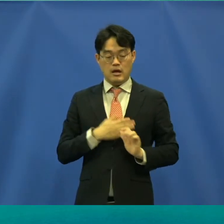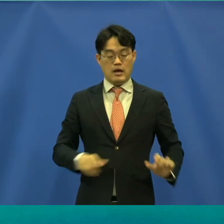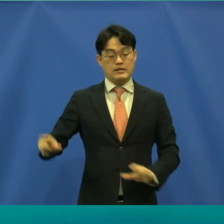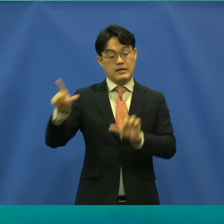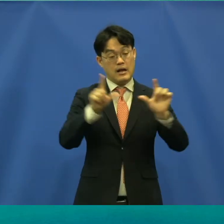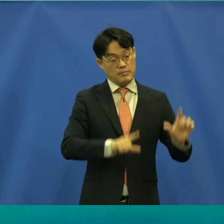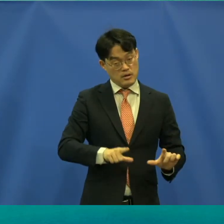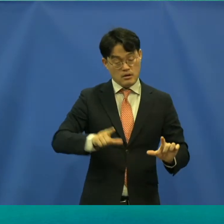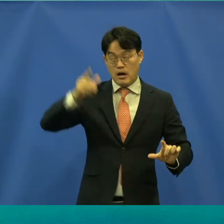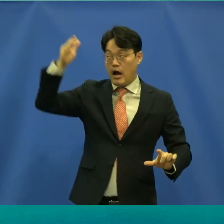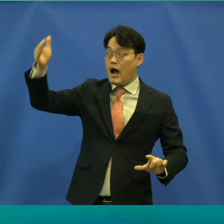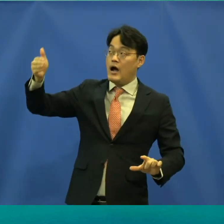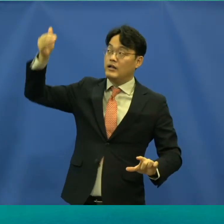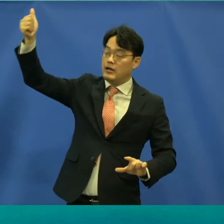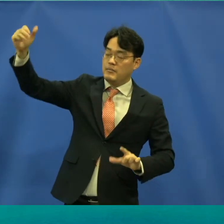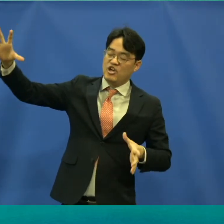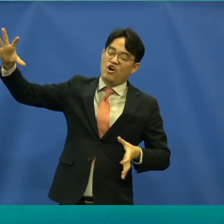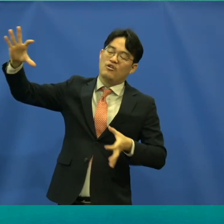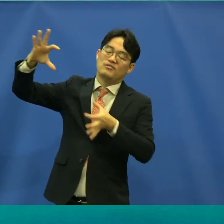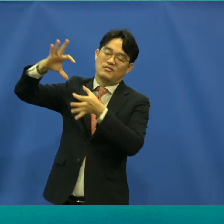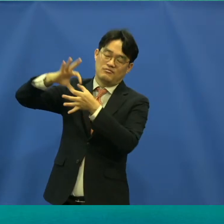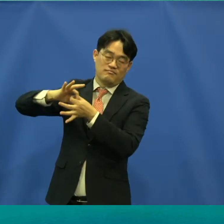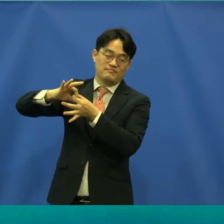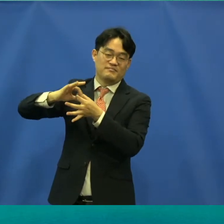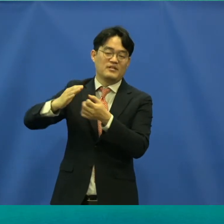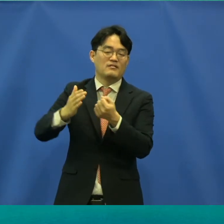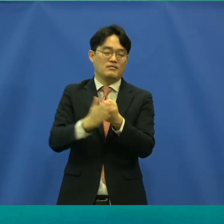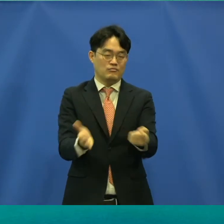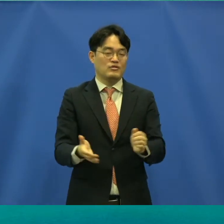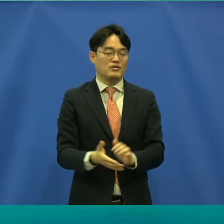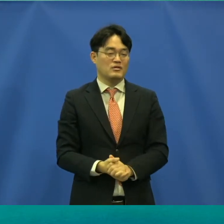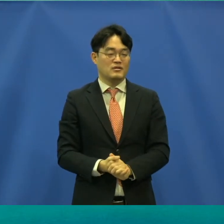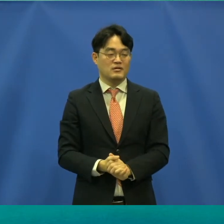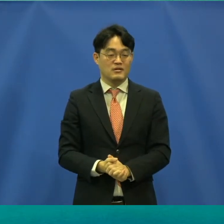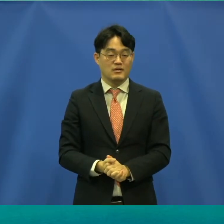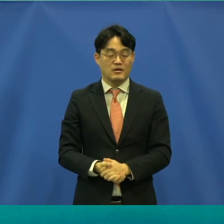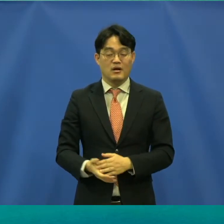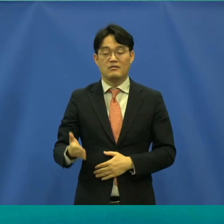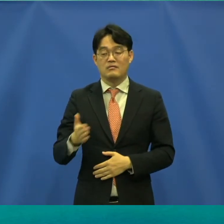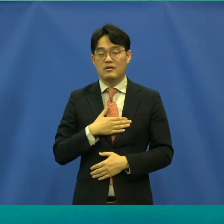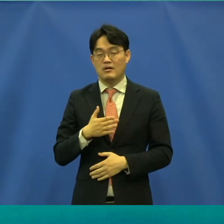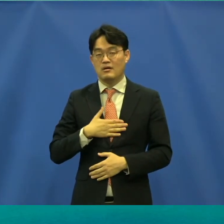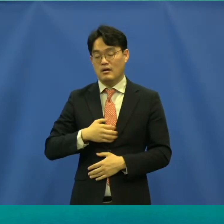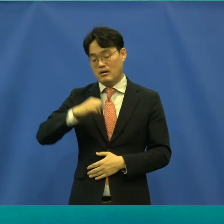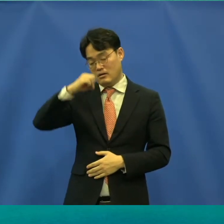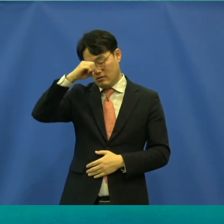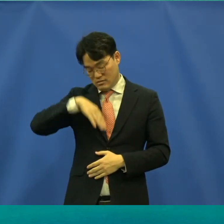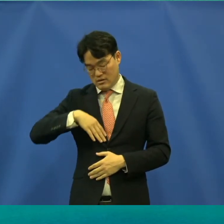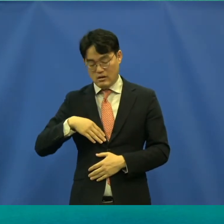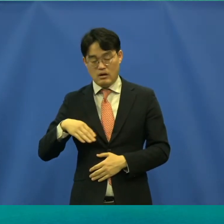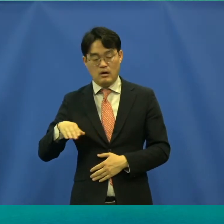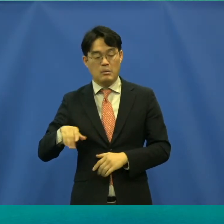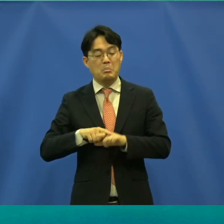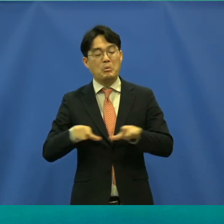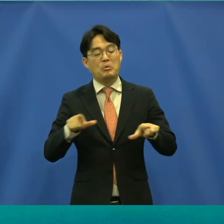겁니다. 그냥 우리의 인생에 그냥 개체로 툭 떨어져서 이 우주에 떠도는